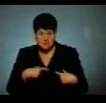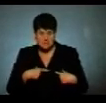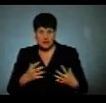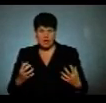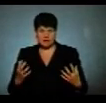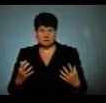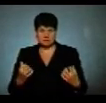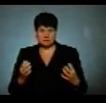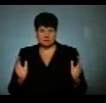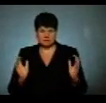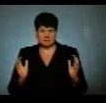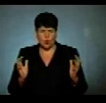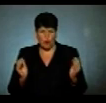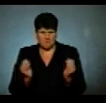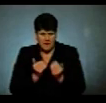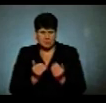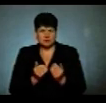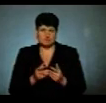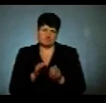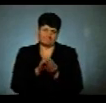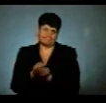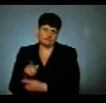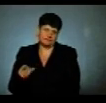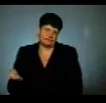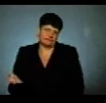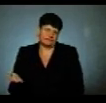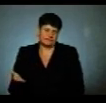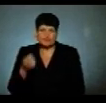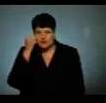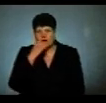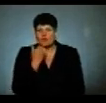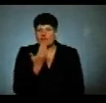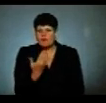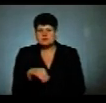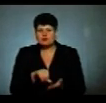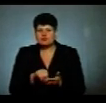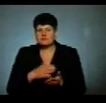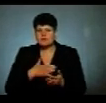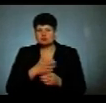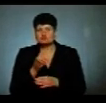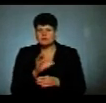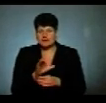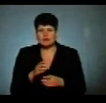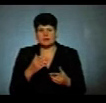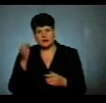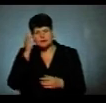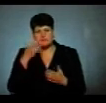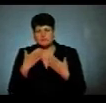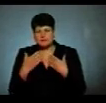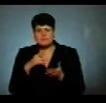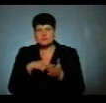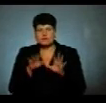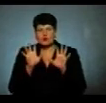в чомусь, ніж, не дай Бог, ховати наших людей. А я дякую вам за участь у нашому ефірі. Нагадаю, що ми спілкувалися з